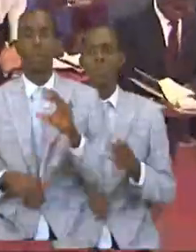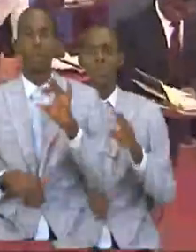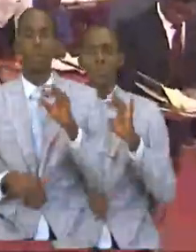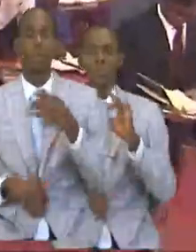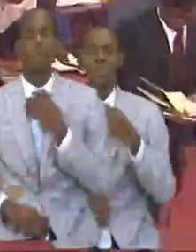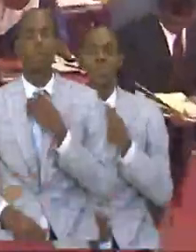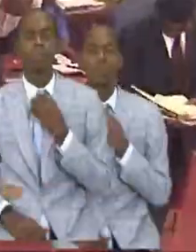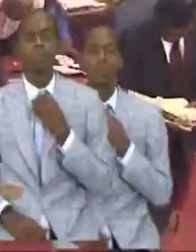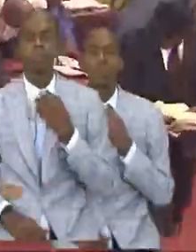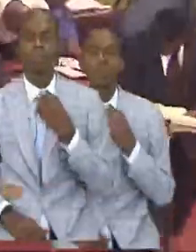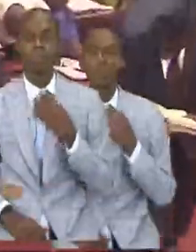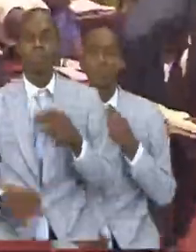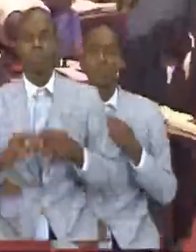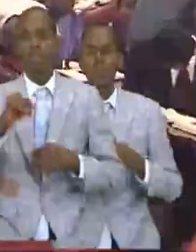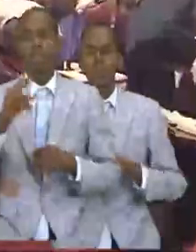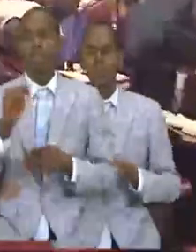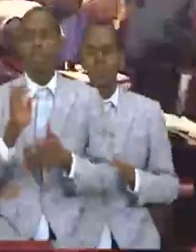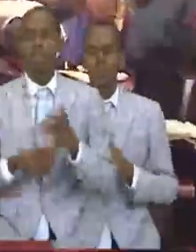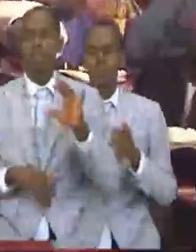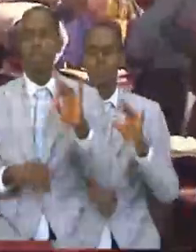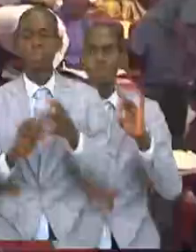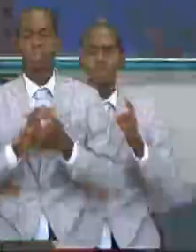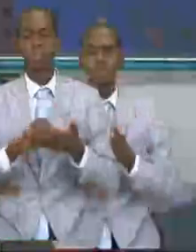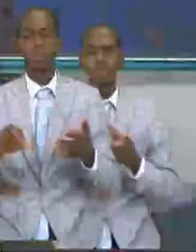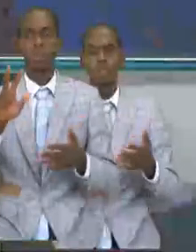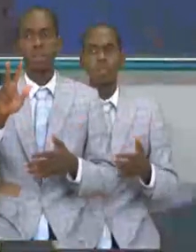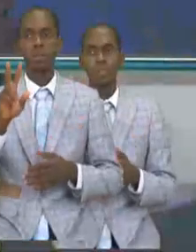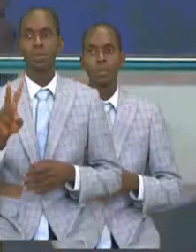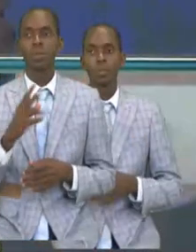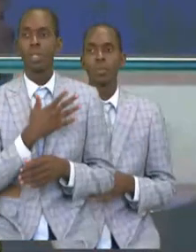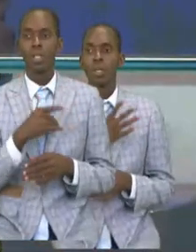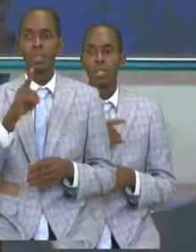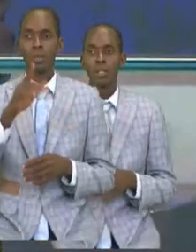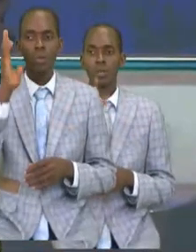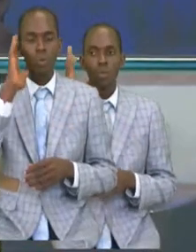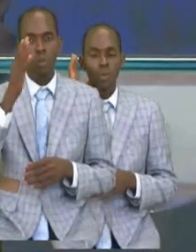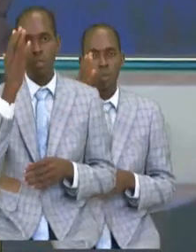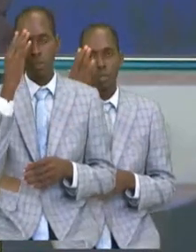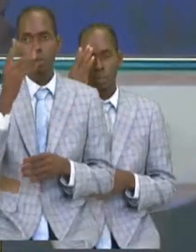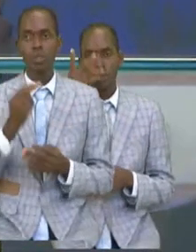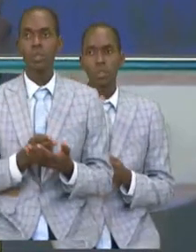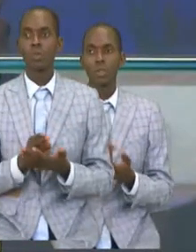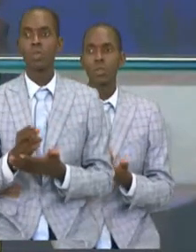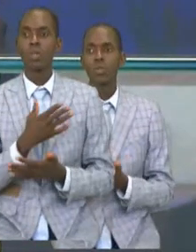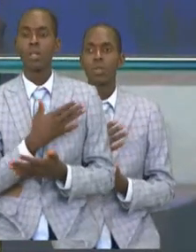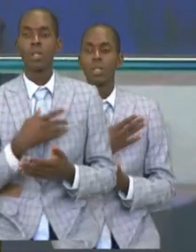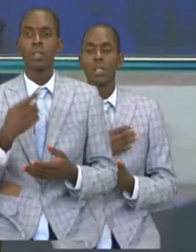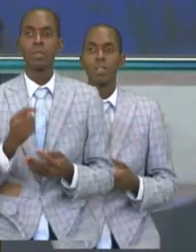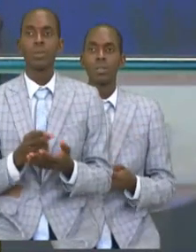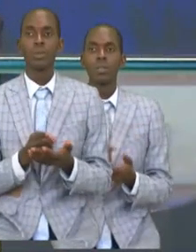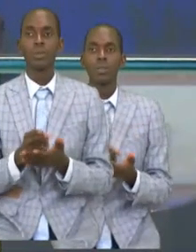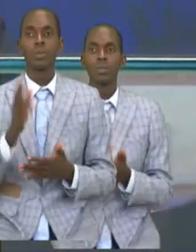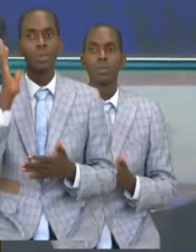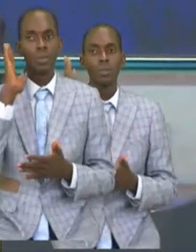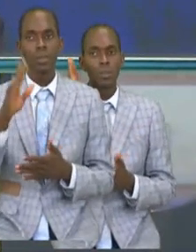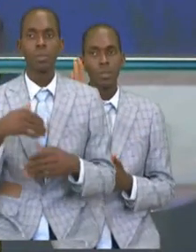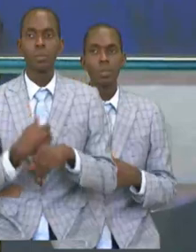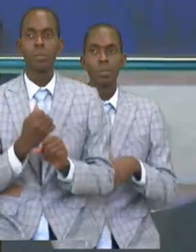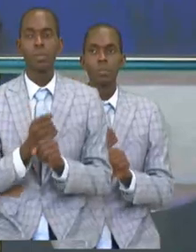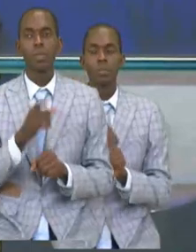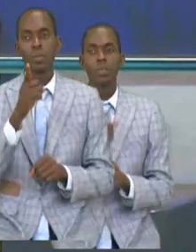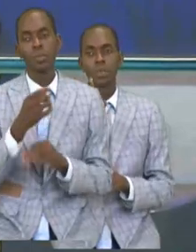Jean chapitre 8, je lis le verset 32. Vous connaîtrez la vérité et la